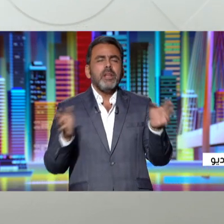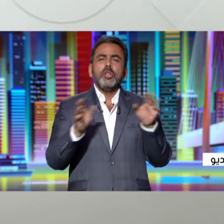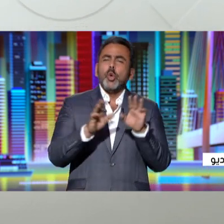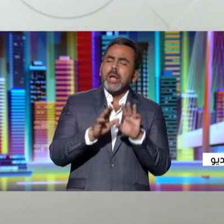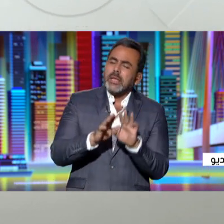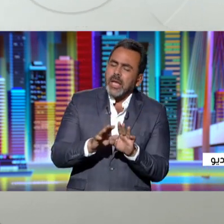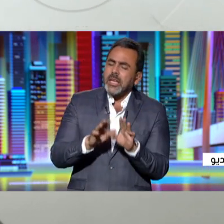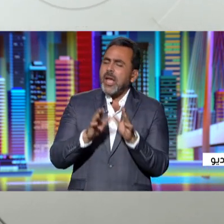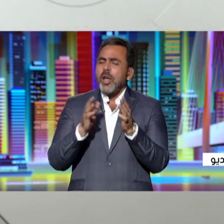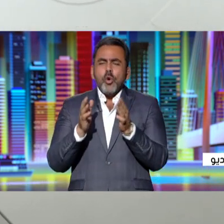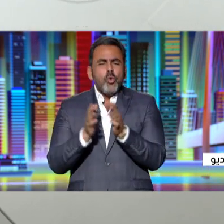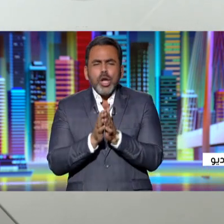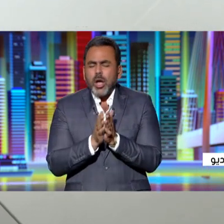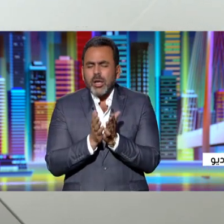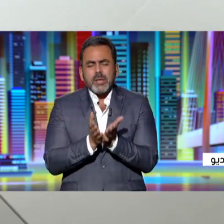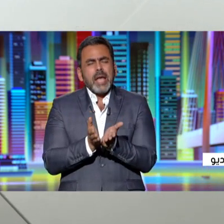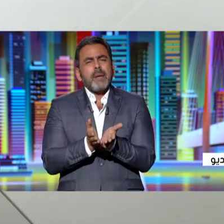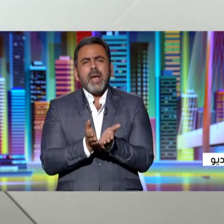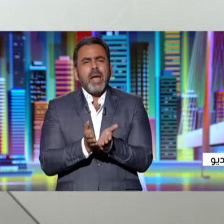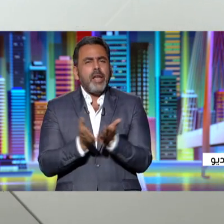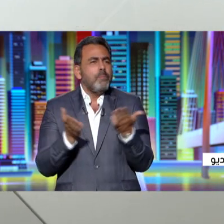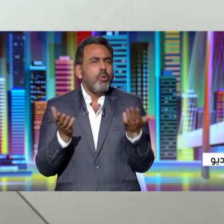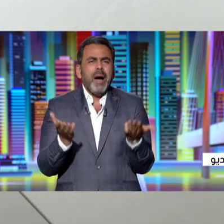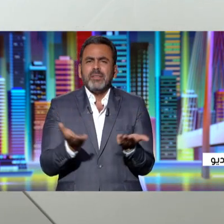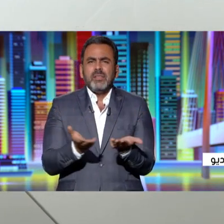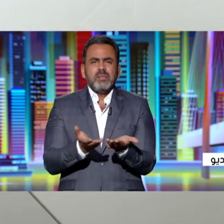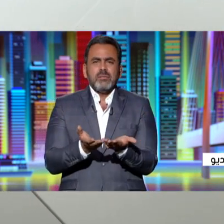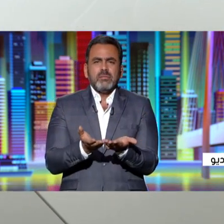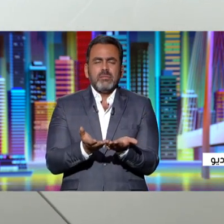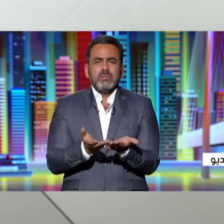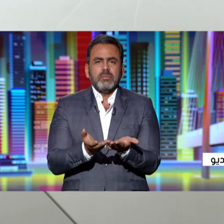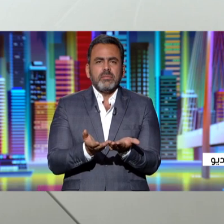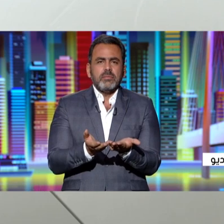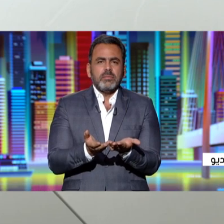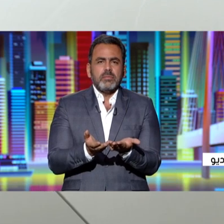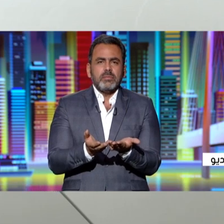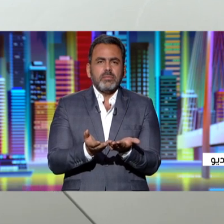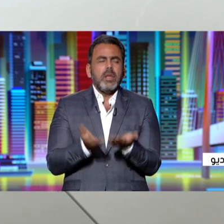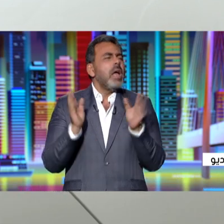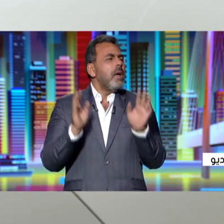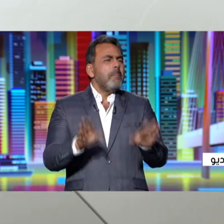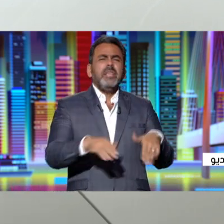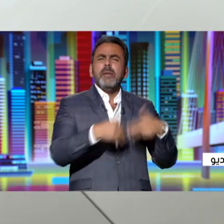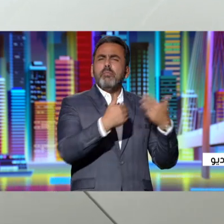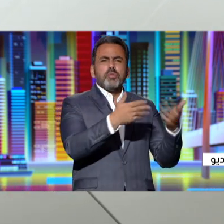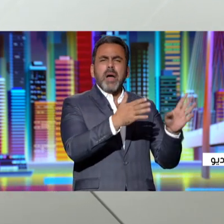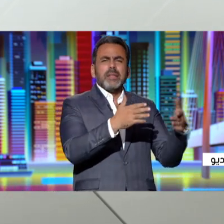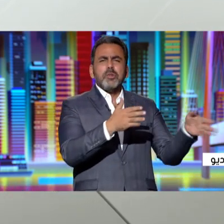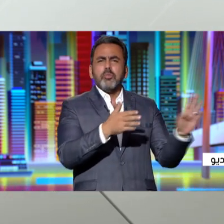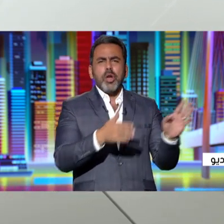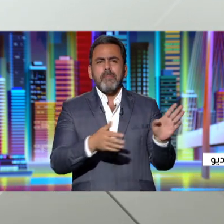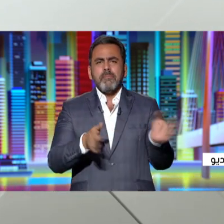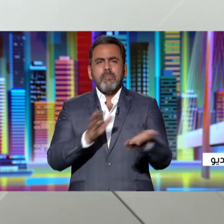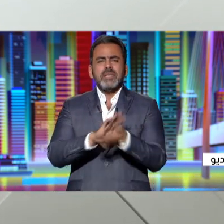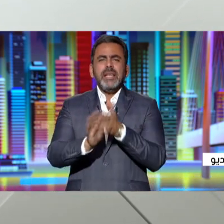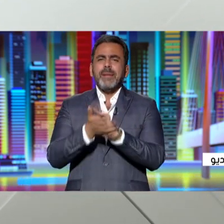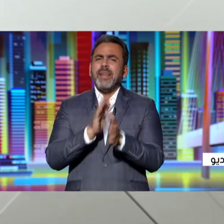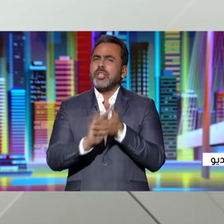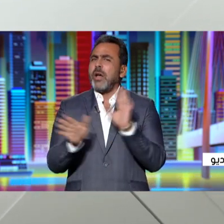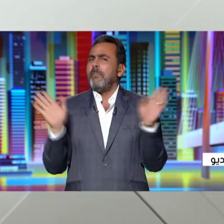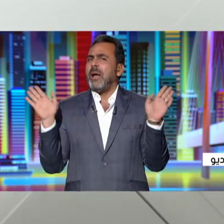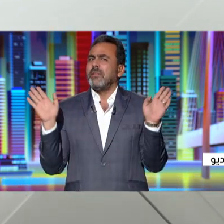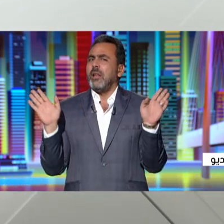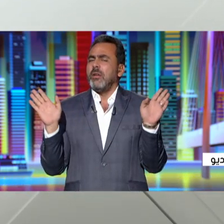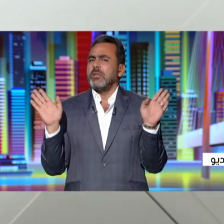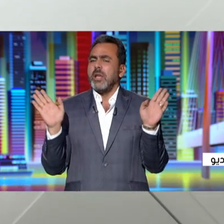بينها وما بين الدول الثانيه وخلاص يا جماعه حبوا بعض ما تحبوش بعض مش مهم بس احنا